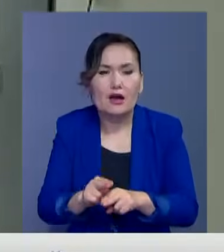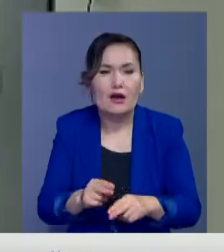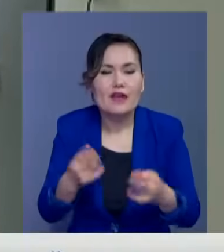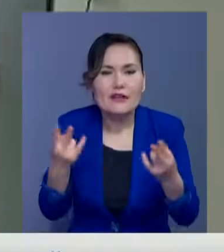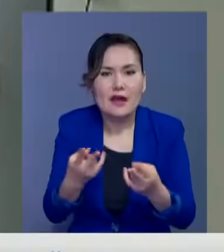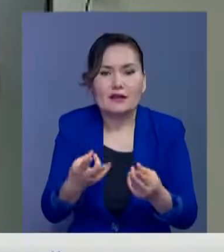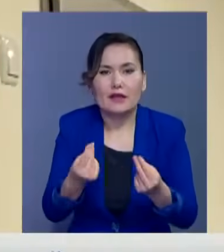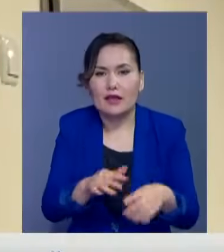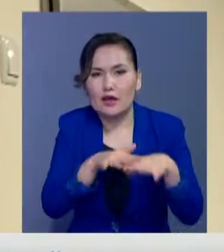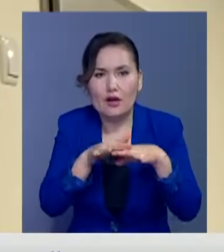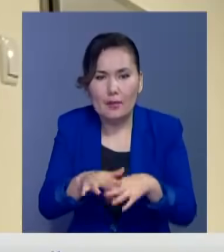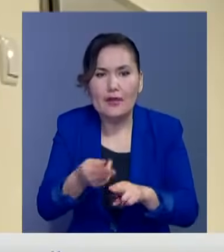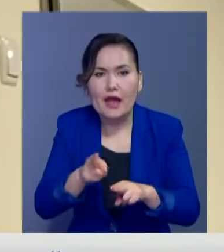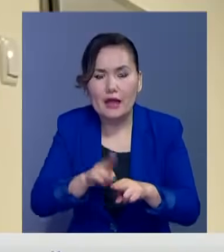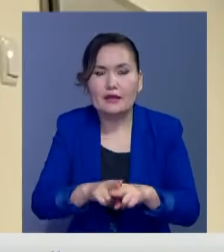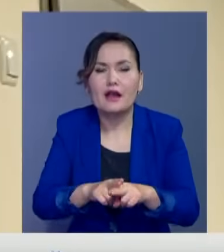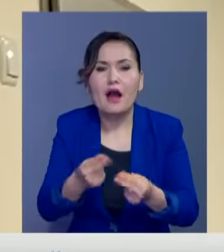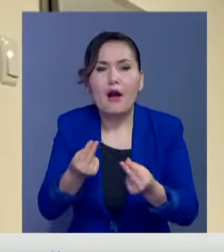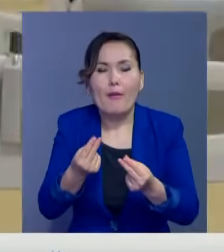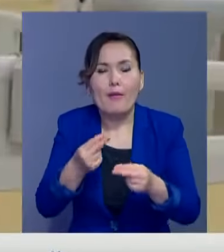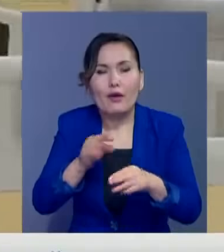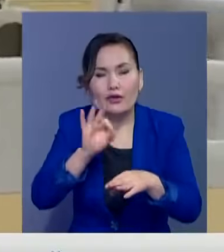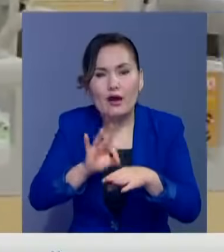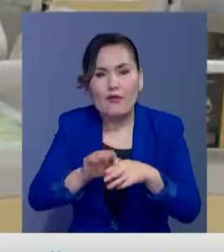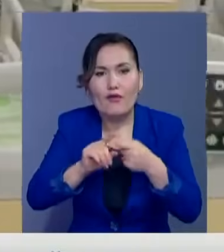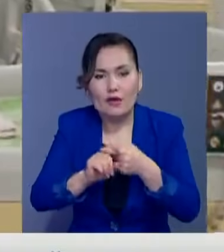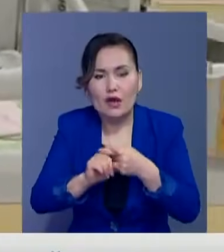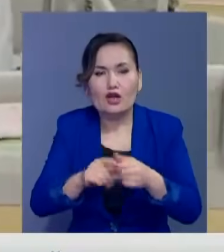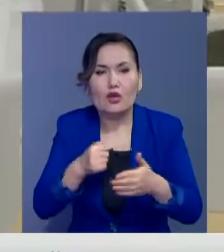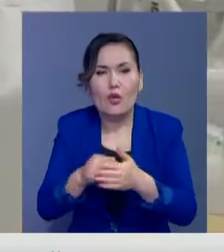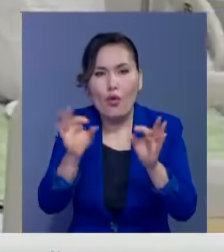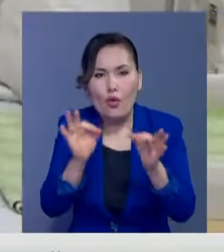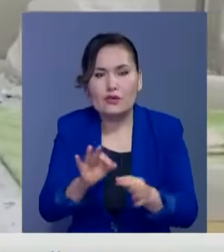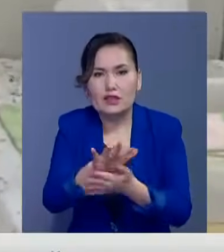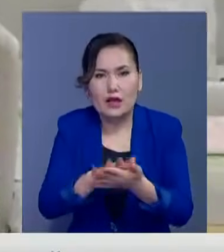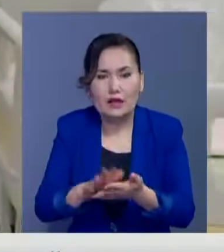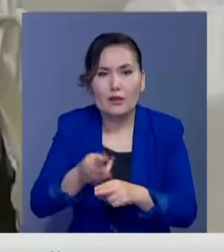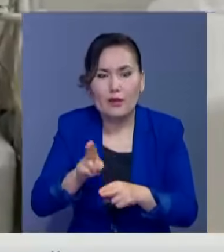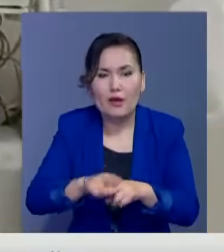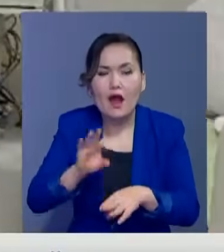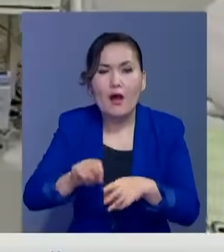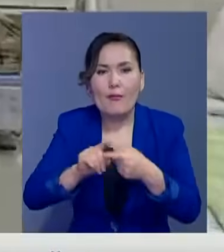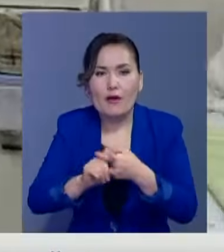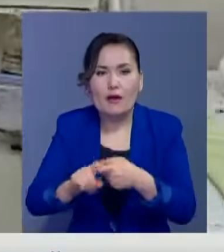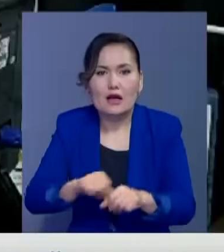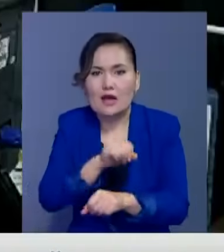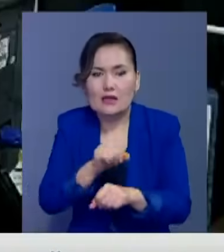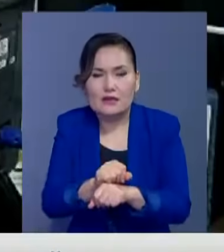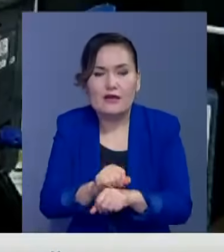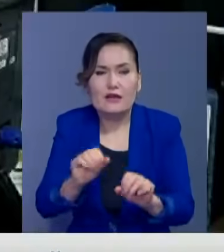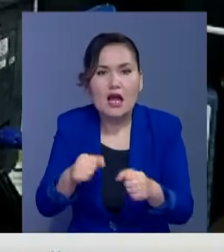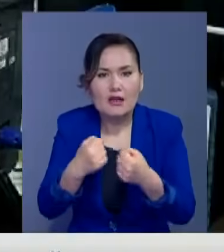індет күзге дейін жалғасады. Ал күзгі өршуді дер кезінде тыймаса, тағы жарты жылға дейін созылуы